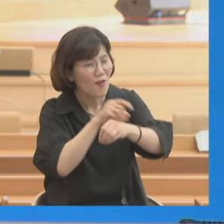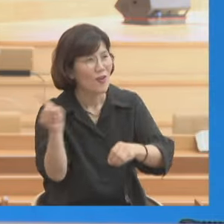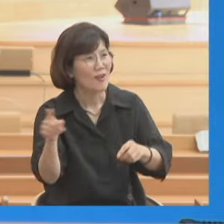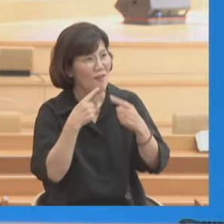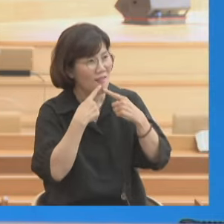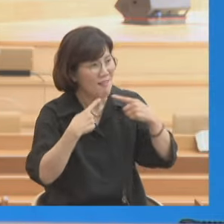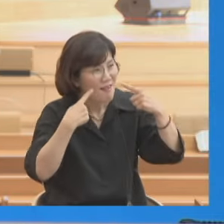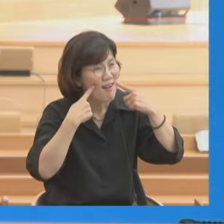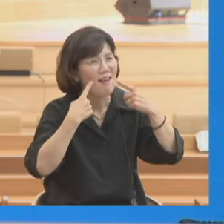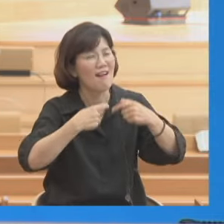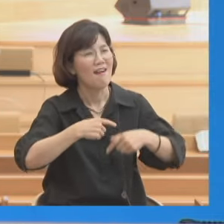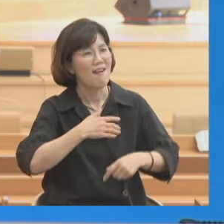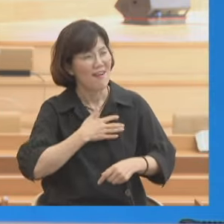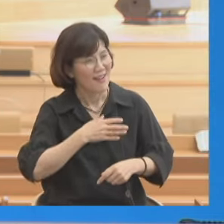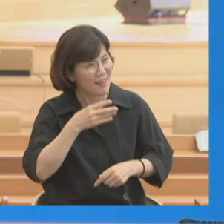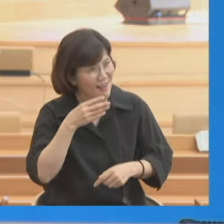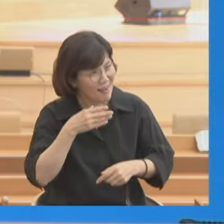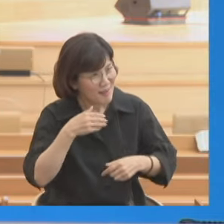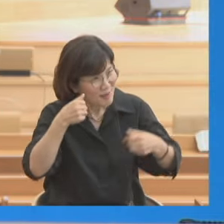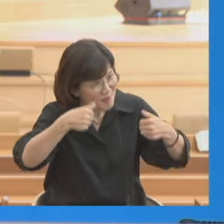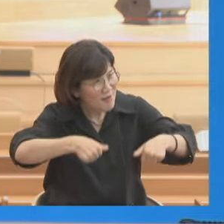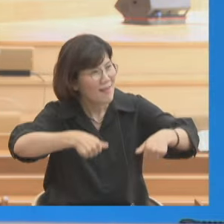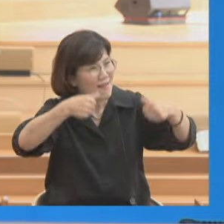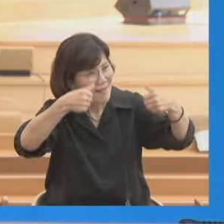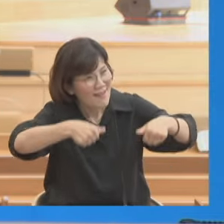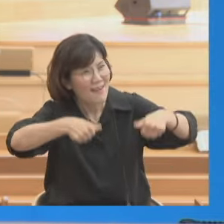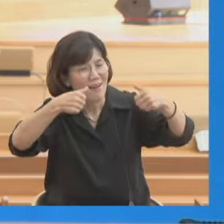거예요. 그래서 아서 교수가 궁금해졌어요.